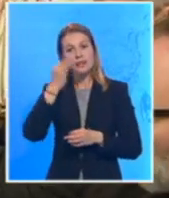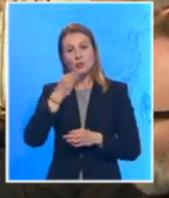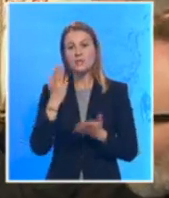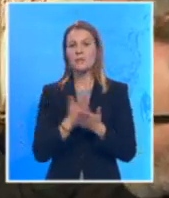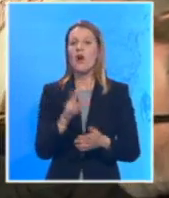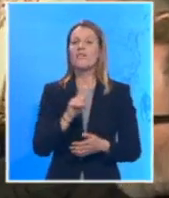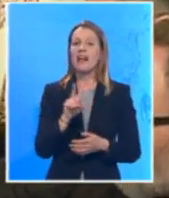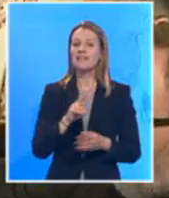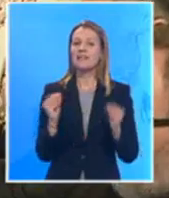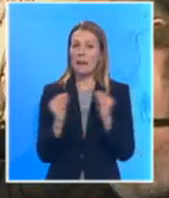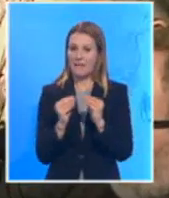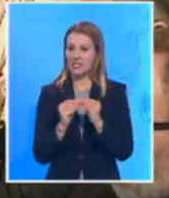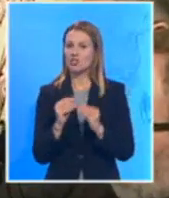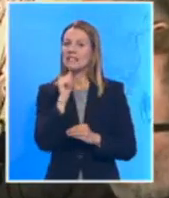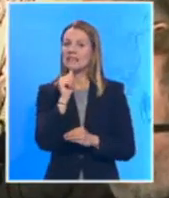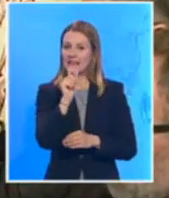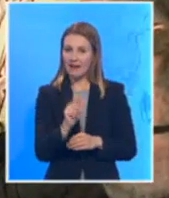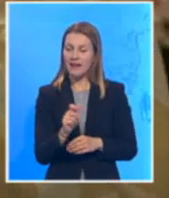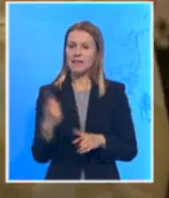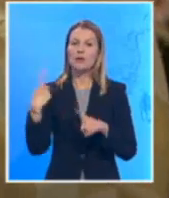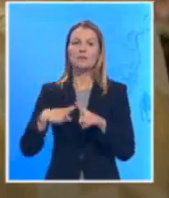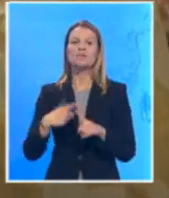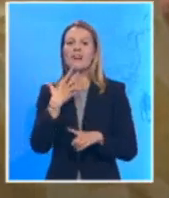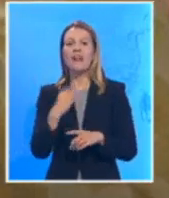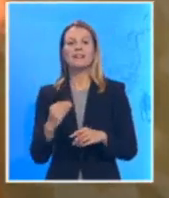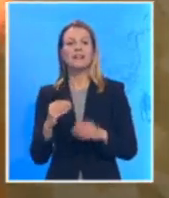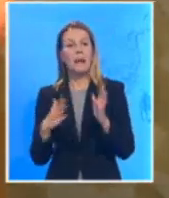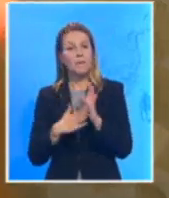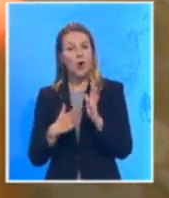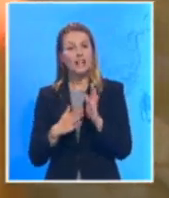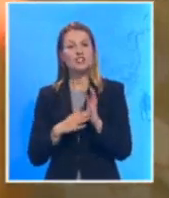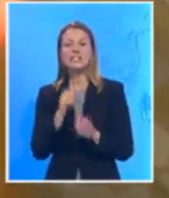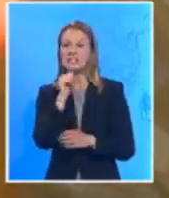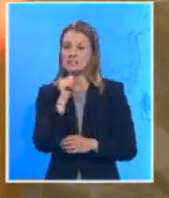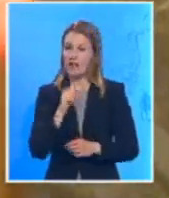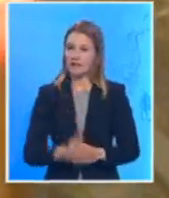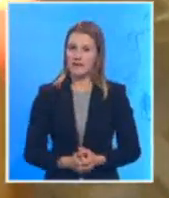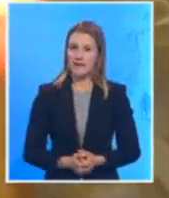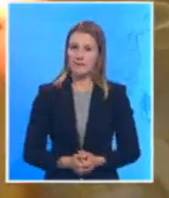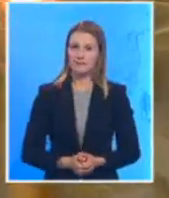vladika Bački gospodin Irinej u sasluženju sa vladikom Mohačkim gospodinom Isahijem.